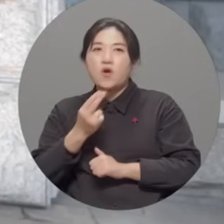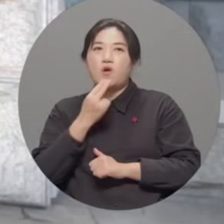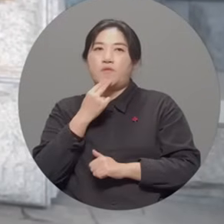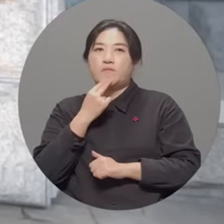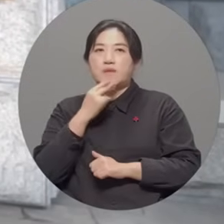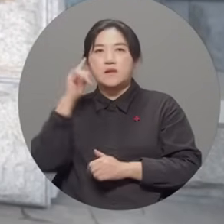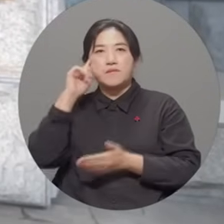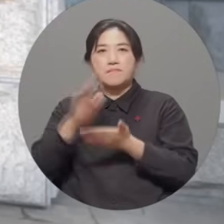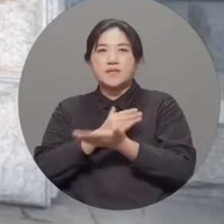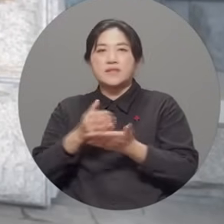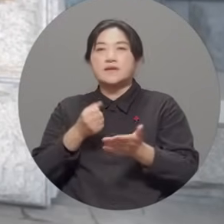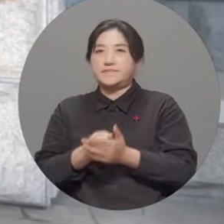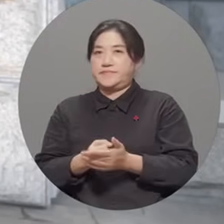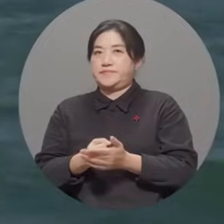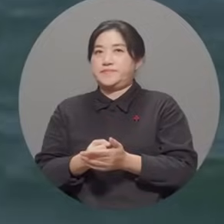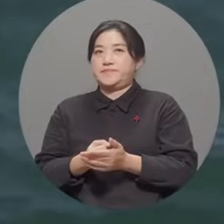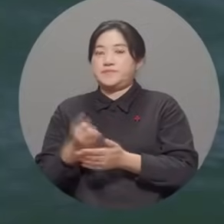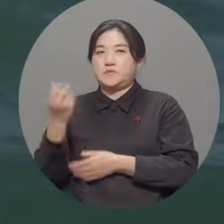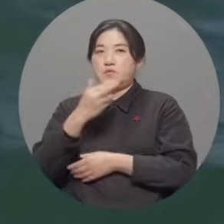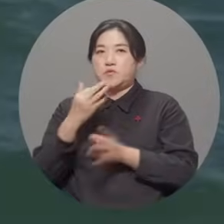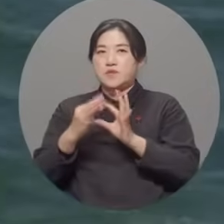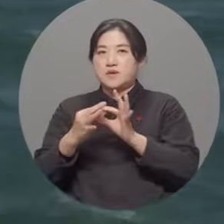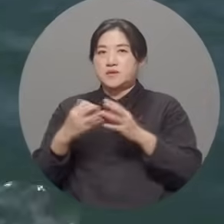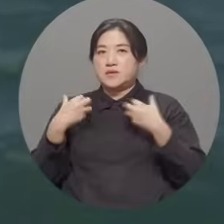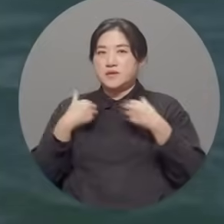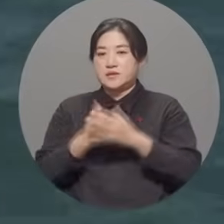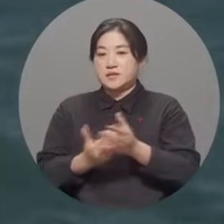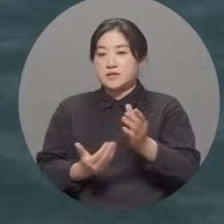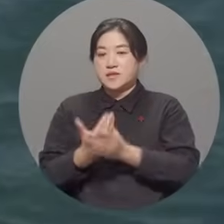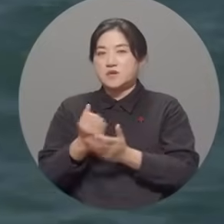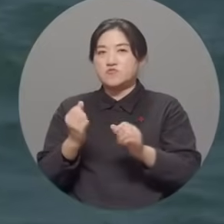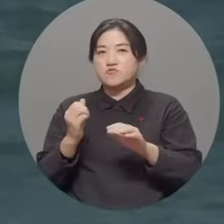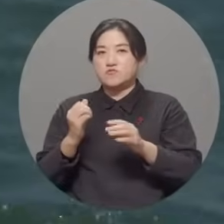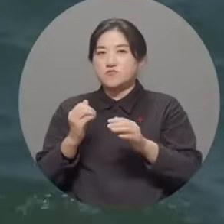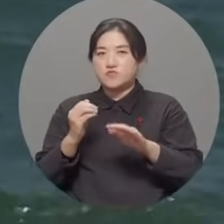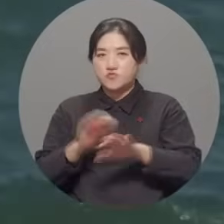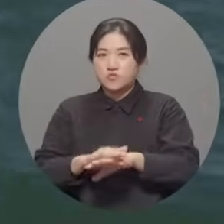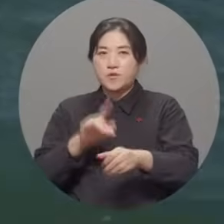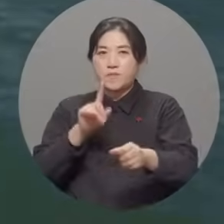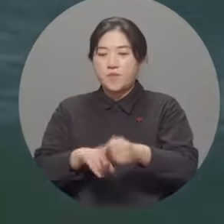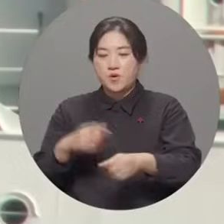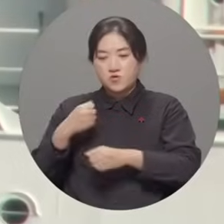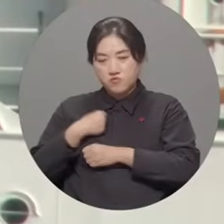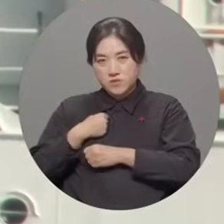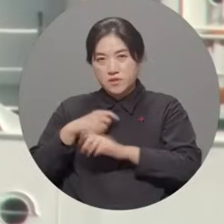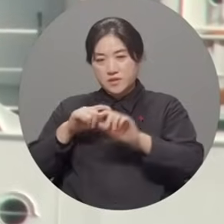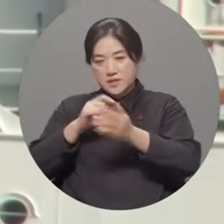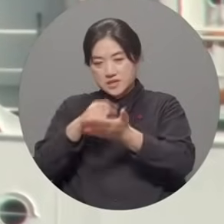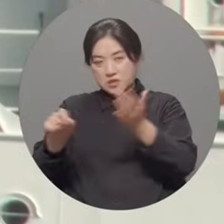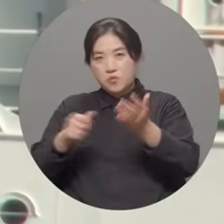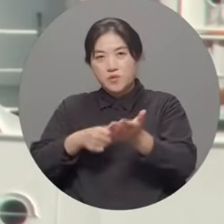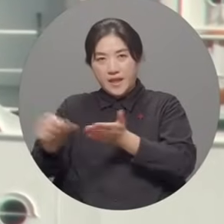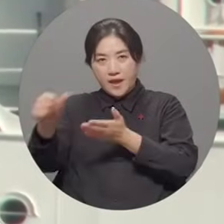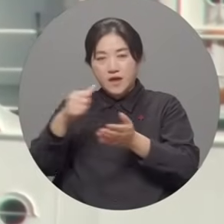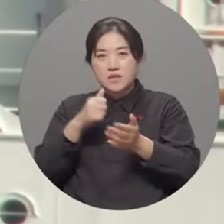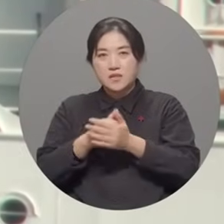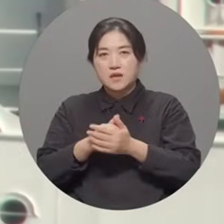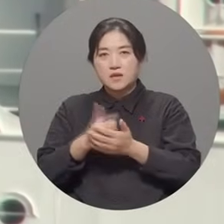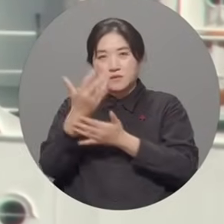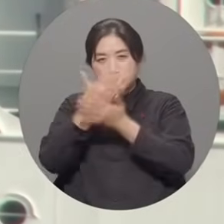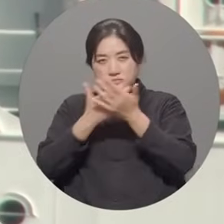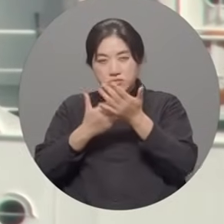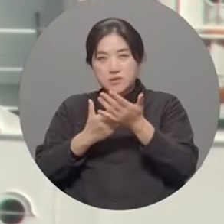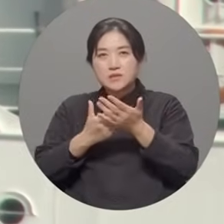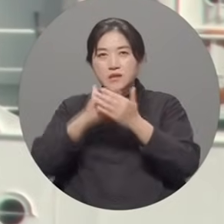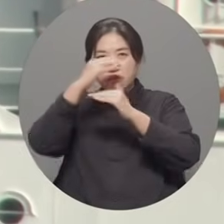않았다고 판단했습니다. 또 관계기관들이 사건을 숨기려 군 시스템상 기록을 삭제하고 부정확한 사실을